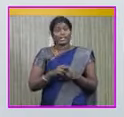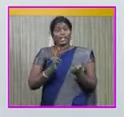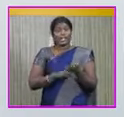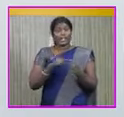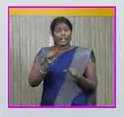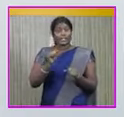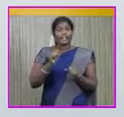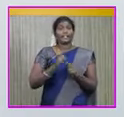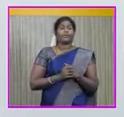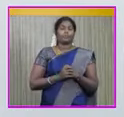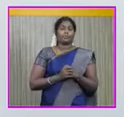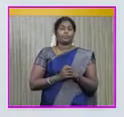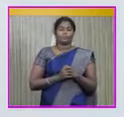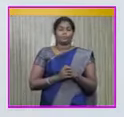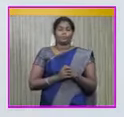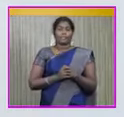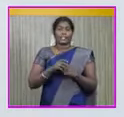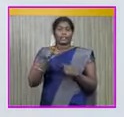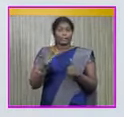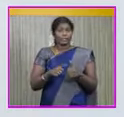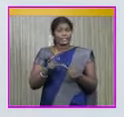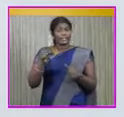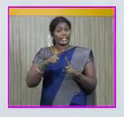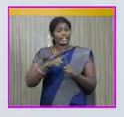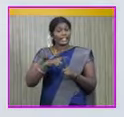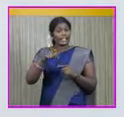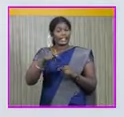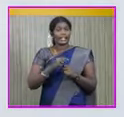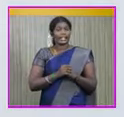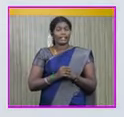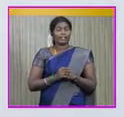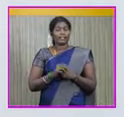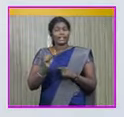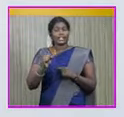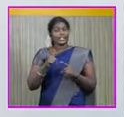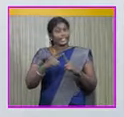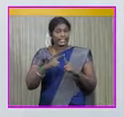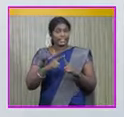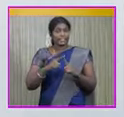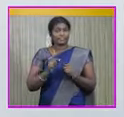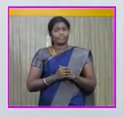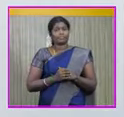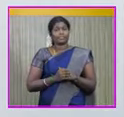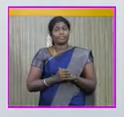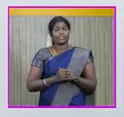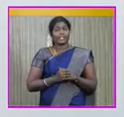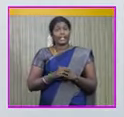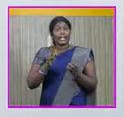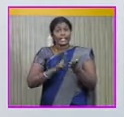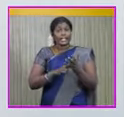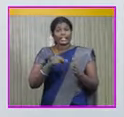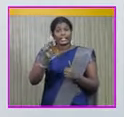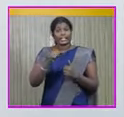கோணம். அப்போது புள்ளி டியில் அமையும் கோணமான அந்த கோணம் டி அந்த புள்ளி எண்ணில் அமையும்